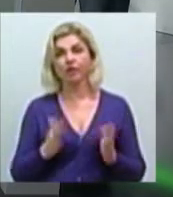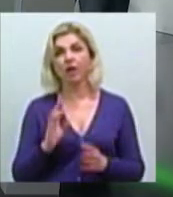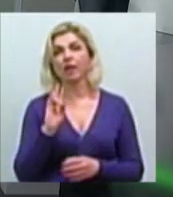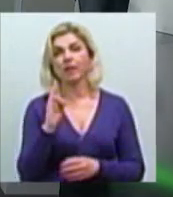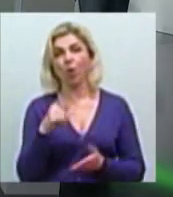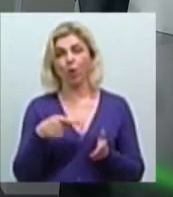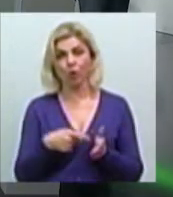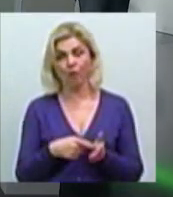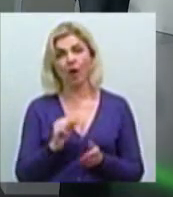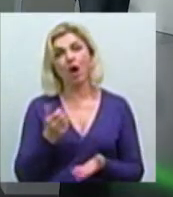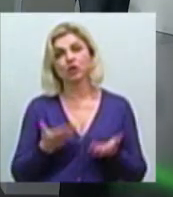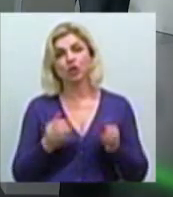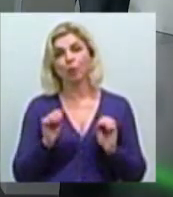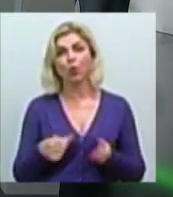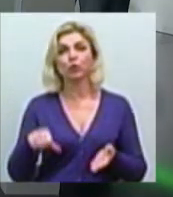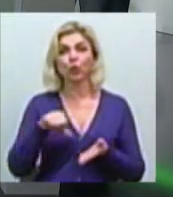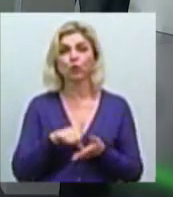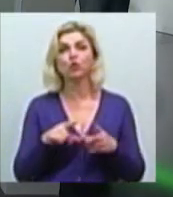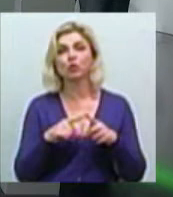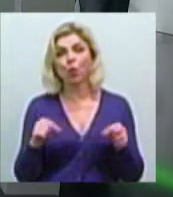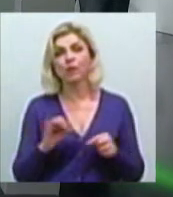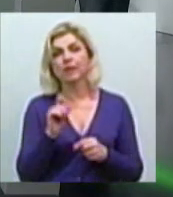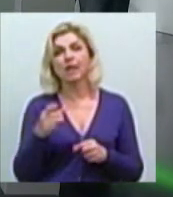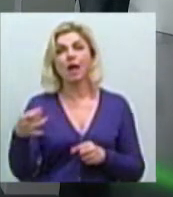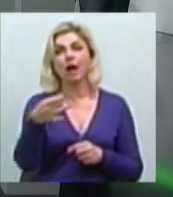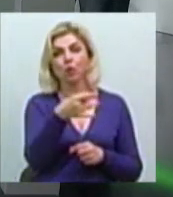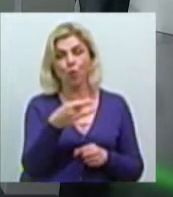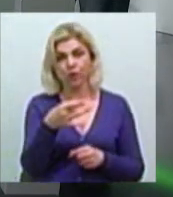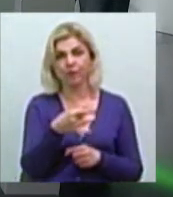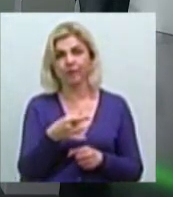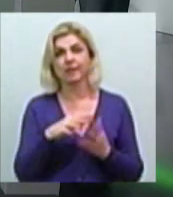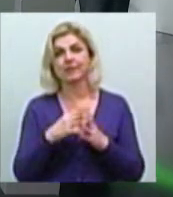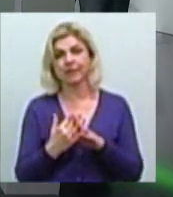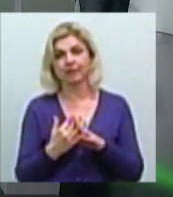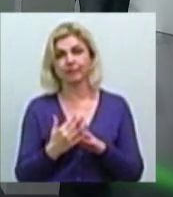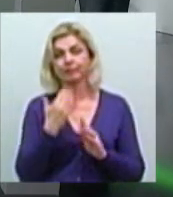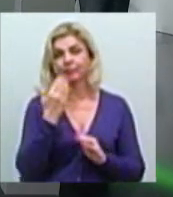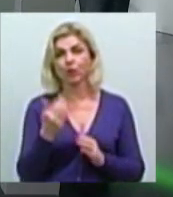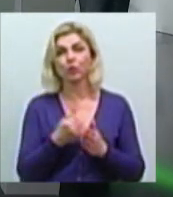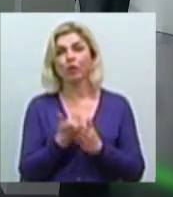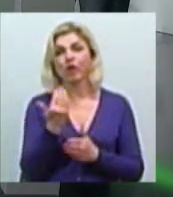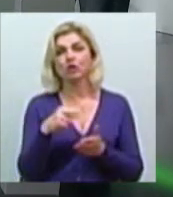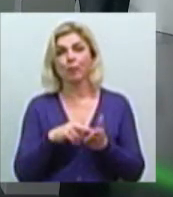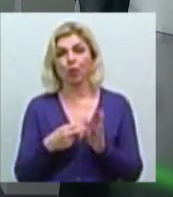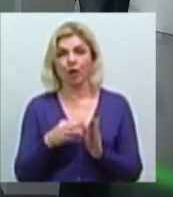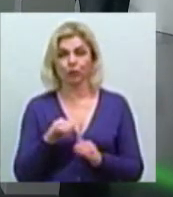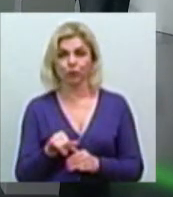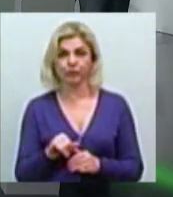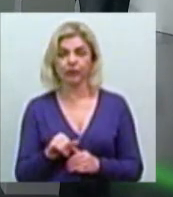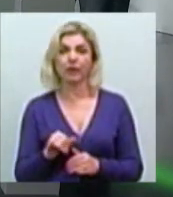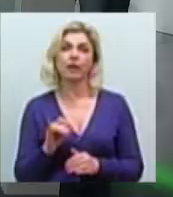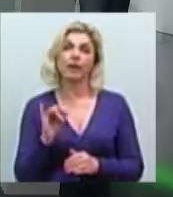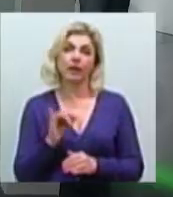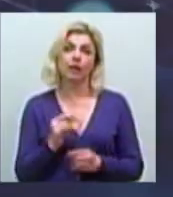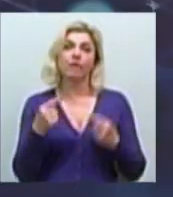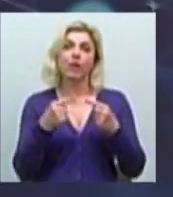Миколаєвом. А чи можуть долучитися школи з районних центрів, з сіл до вашого проєкту? І